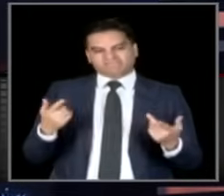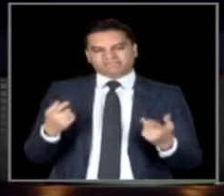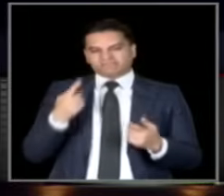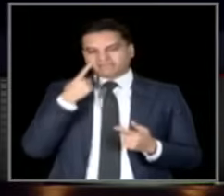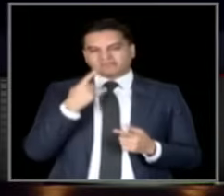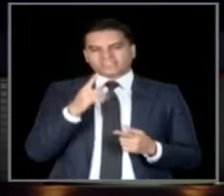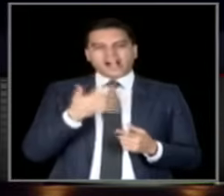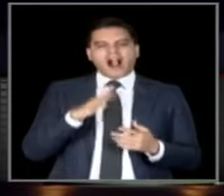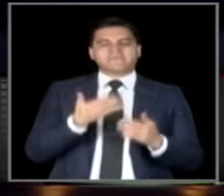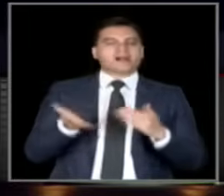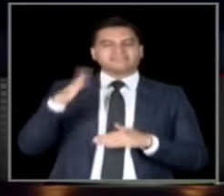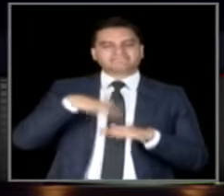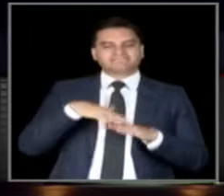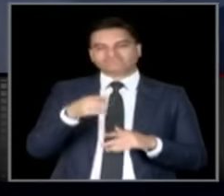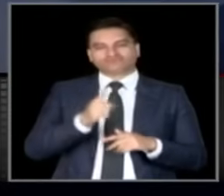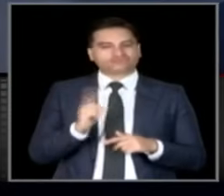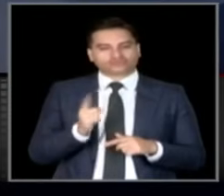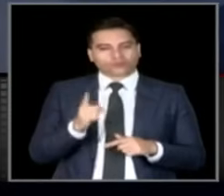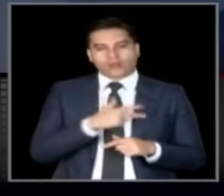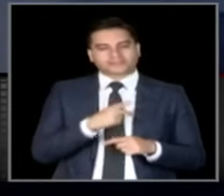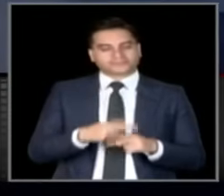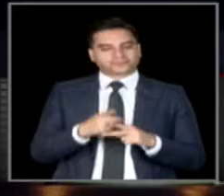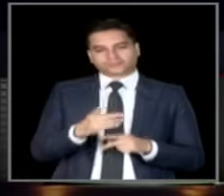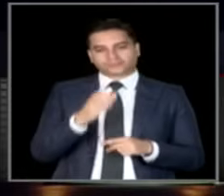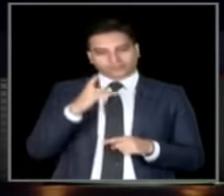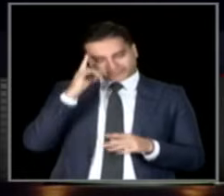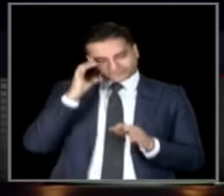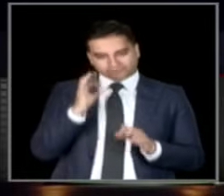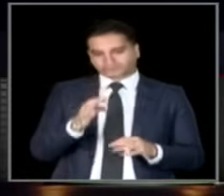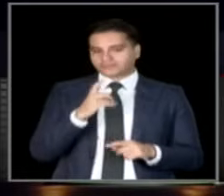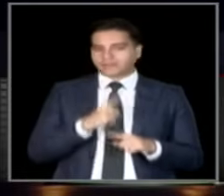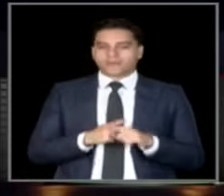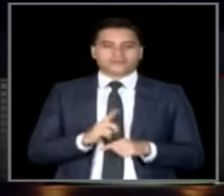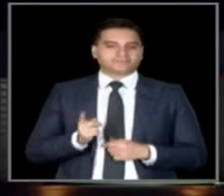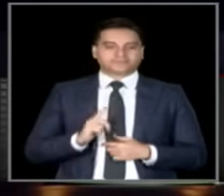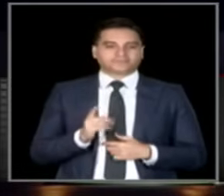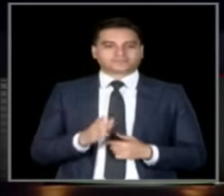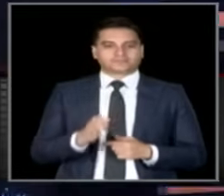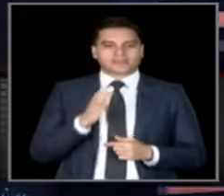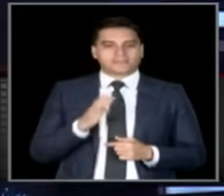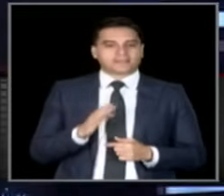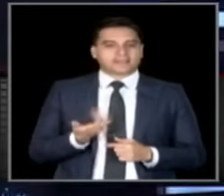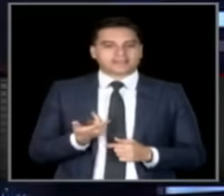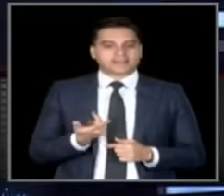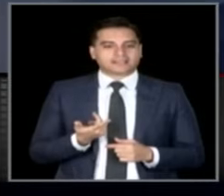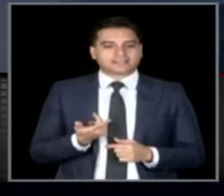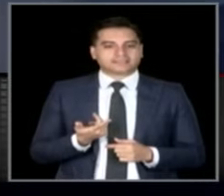لا لا لا، الهنتات بتقف هنا. إجابتك؟